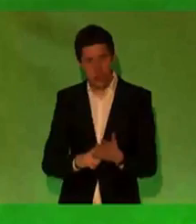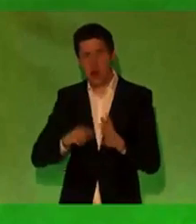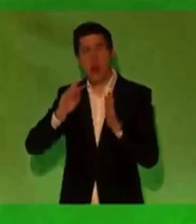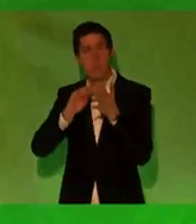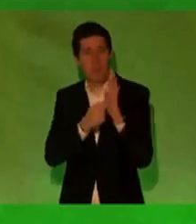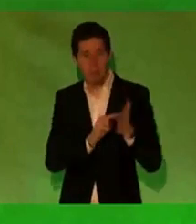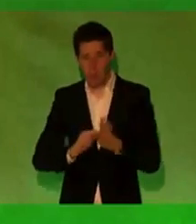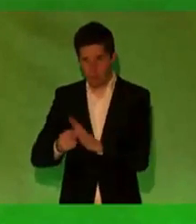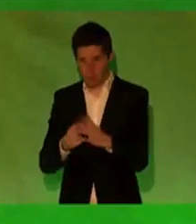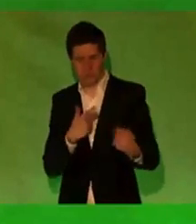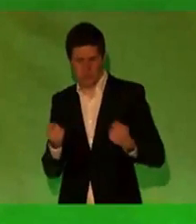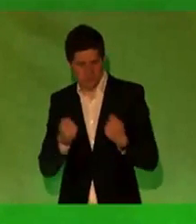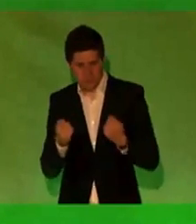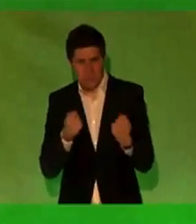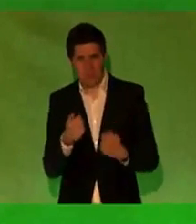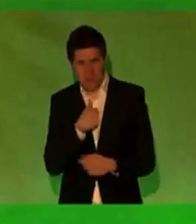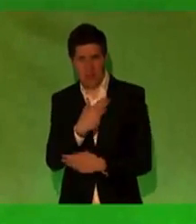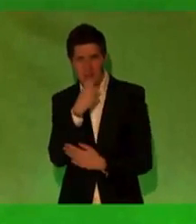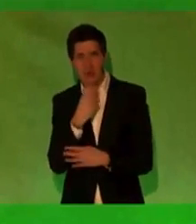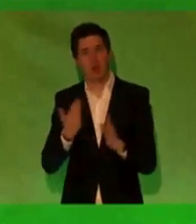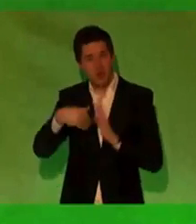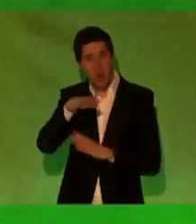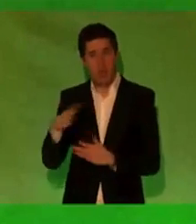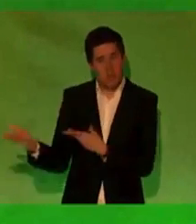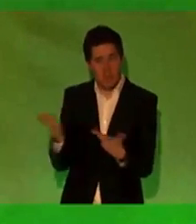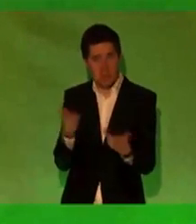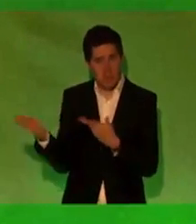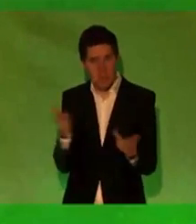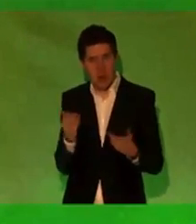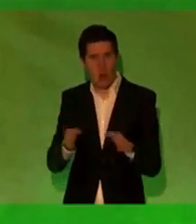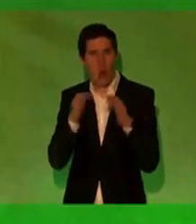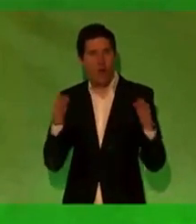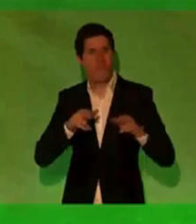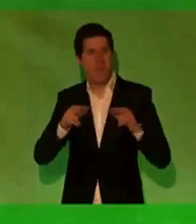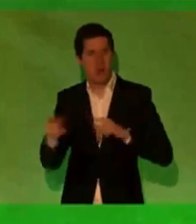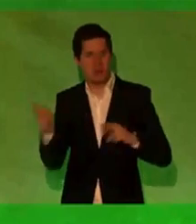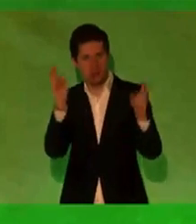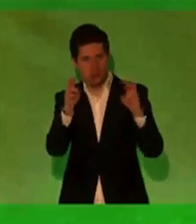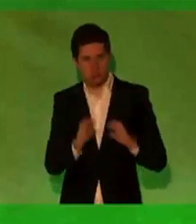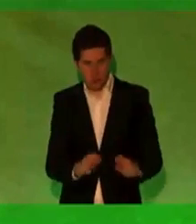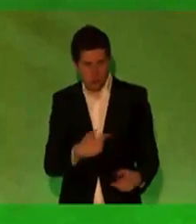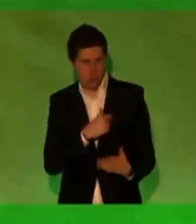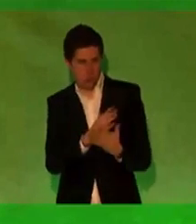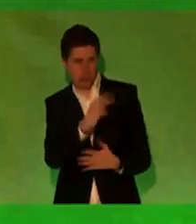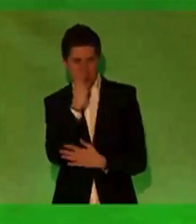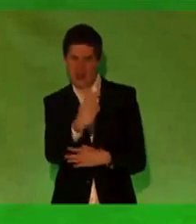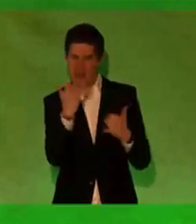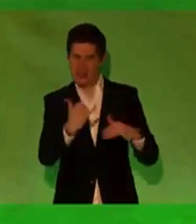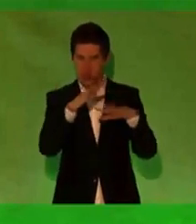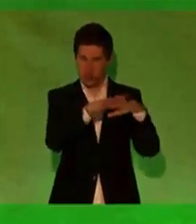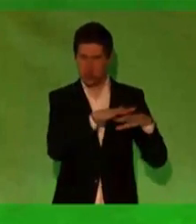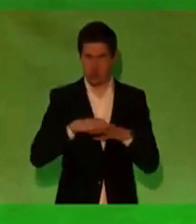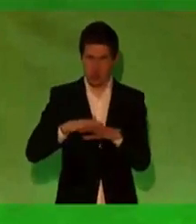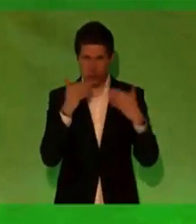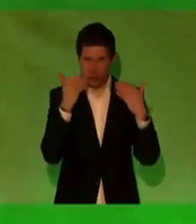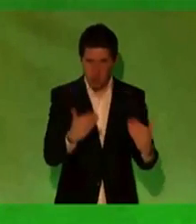Handeln ja darauf abzielt, mehr Menschen davon zu überzeugen, ÖPNV zu fahren, aber zu erkennen, dass die Strukturen, so wie sie heute sind, gerade in